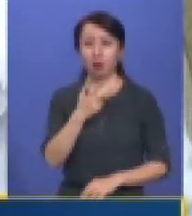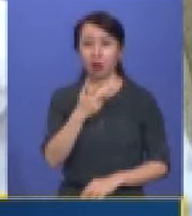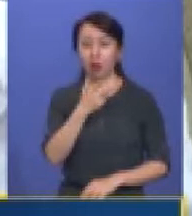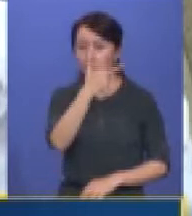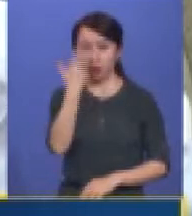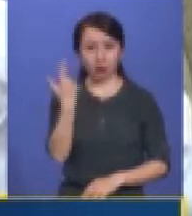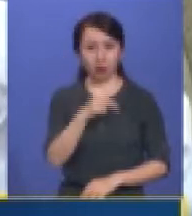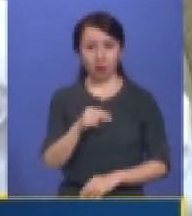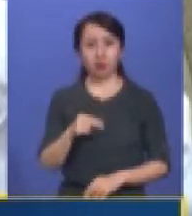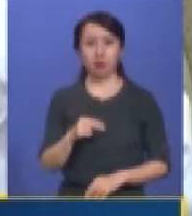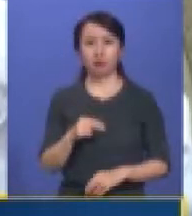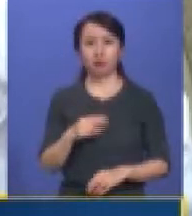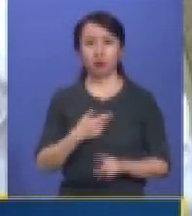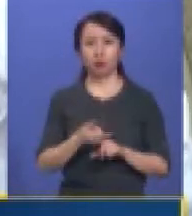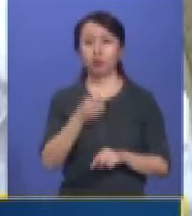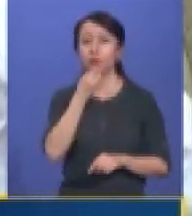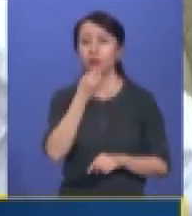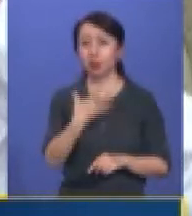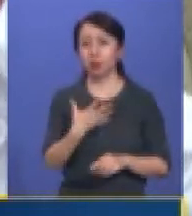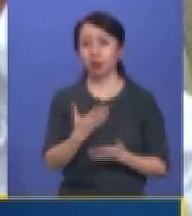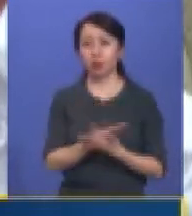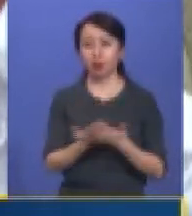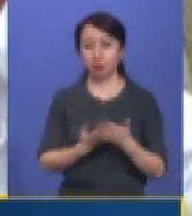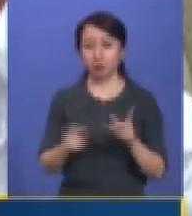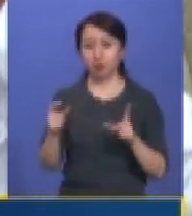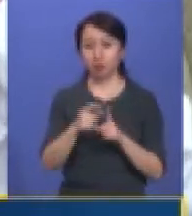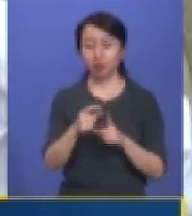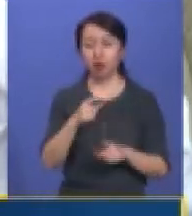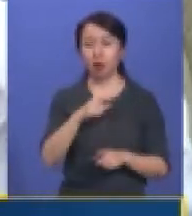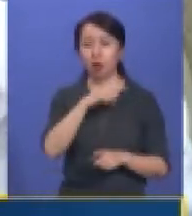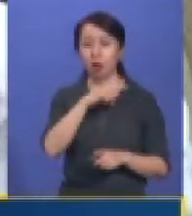очень понравилась. Я написала слова. Но я русский текст